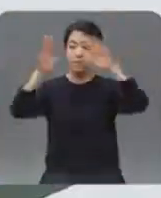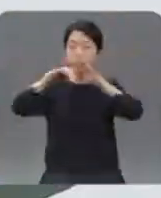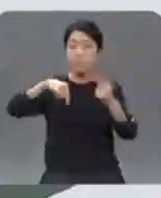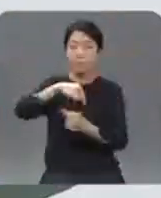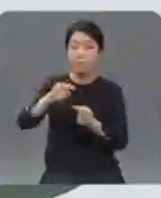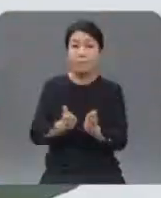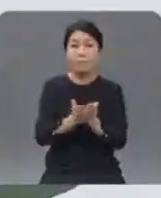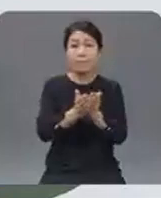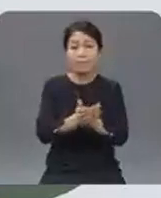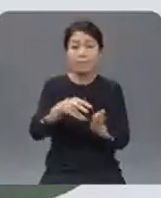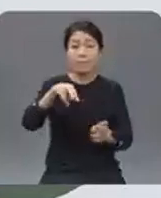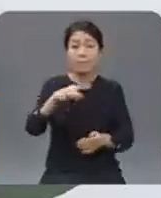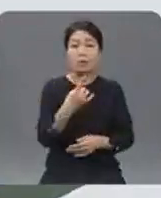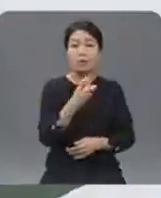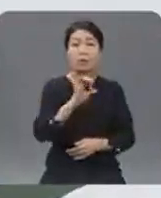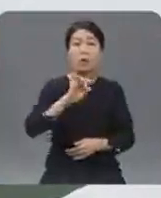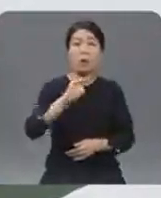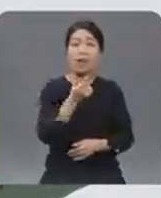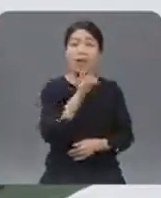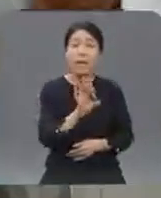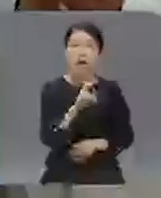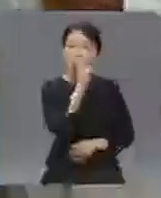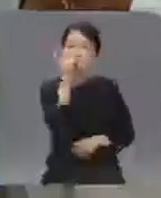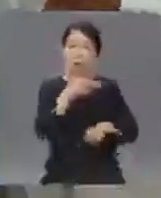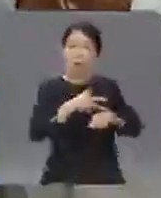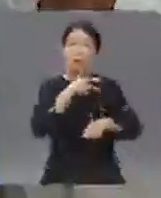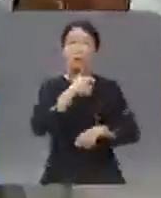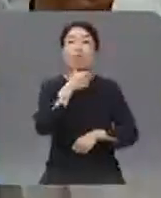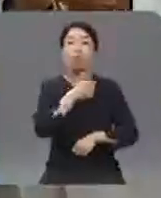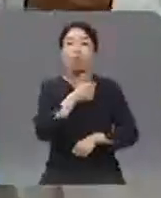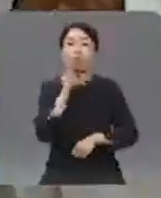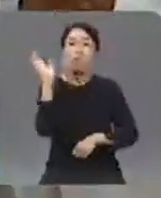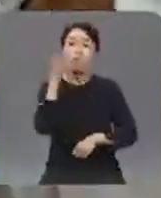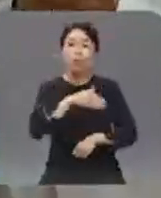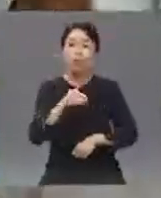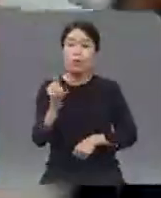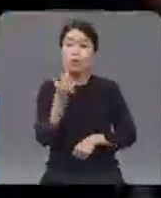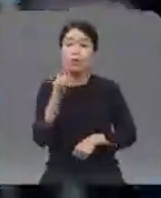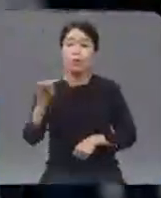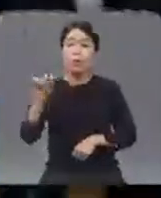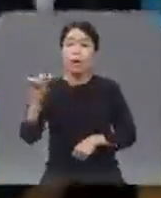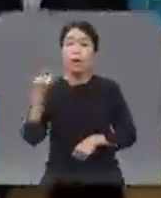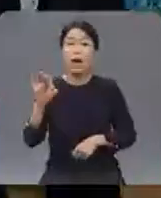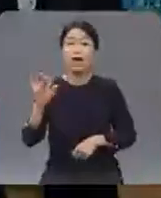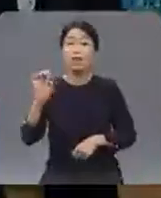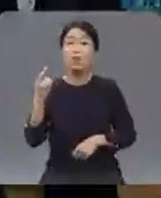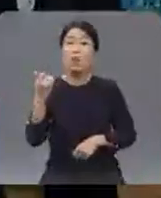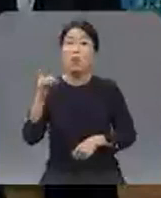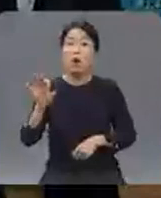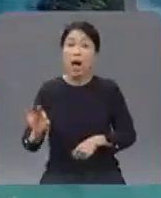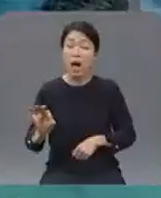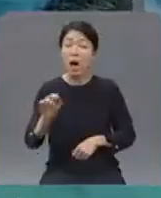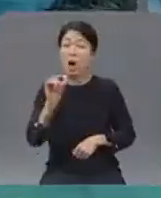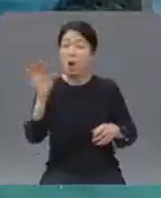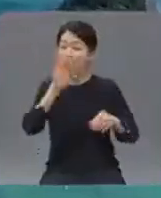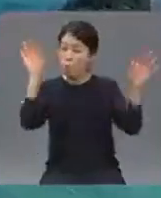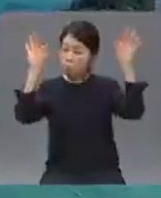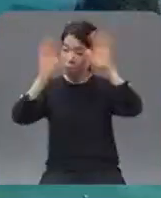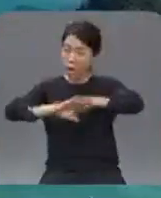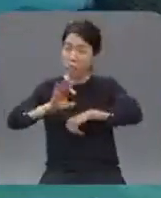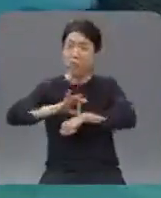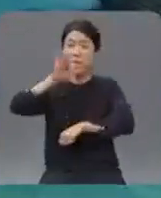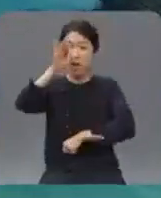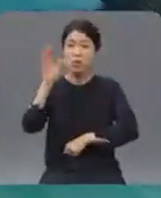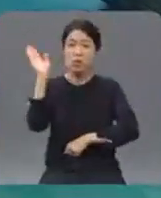야간 운항 배편은 소아당에서 오후 7시 50분 출항 화강포항은 오후 10시에 출항하며 편도로 1시간 가량